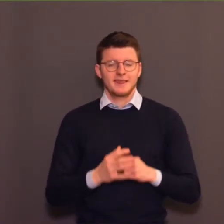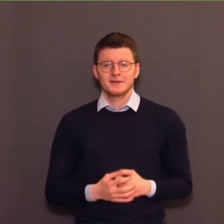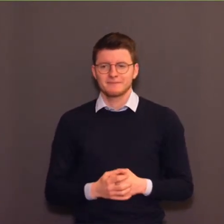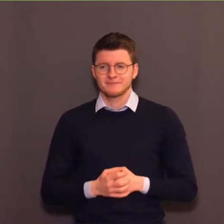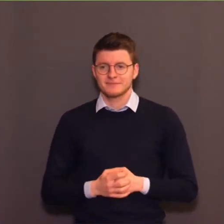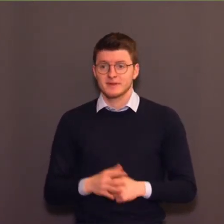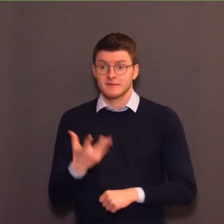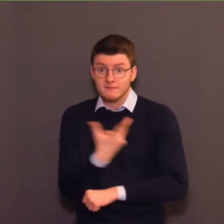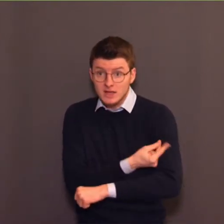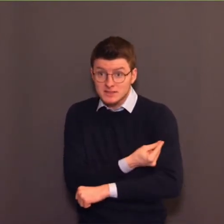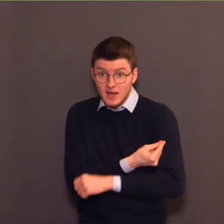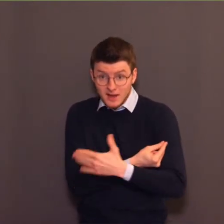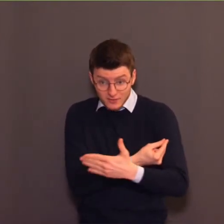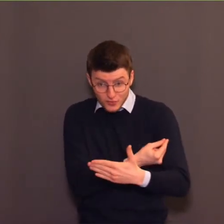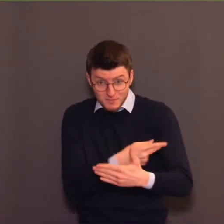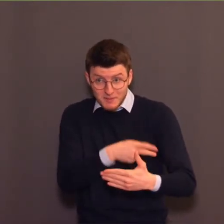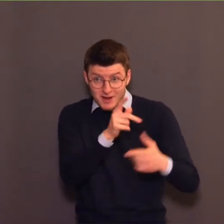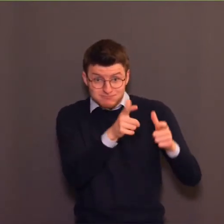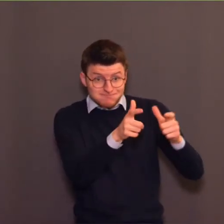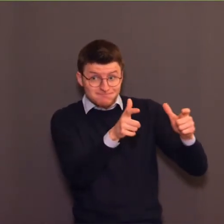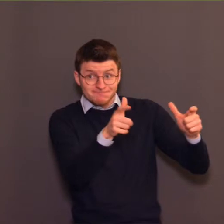ons spoedig de hand reiken.